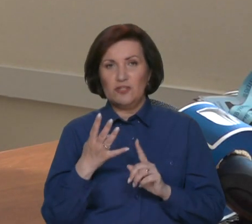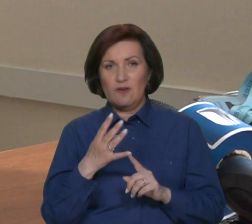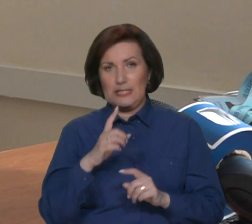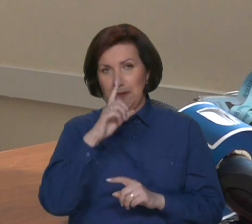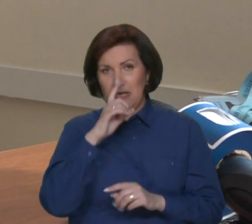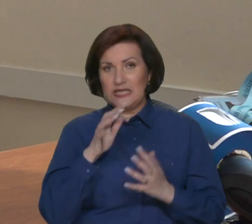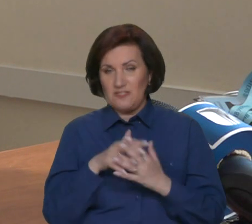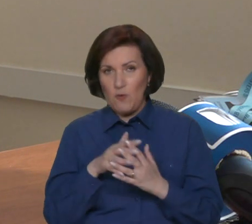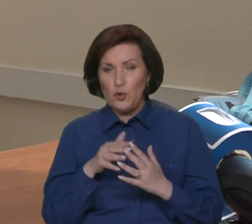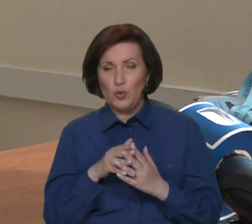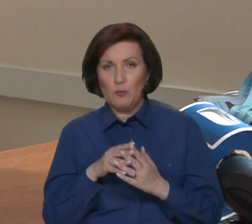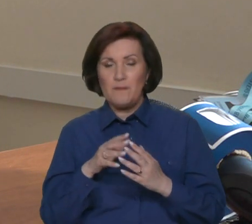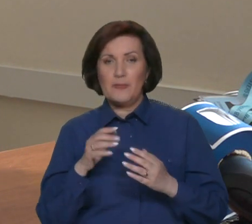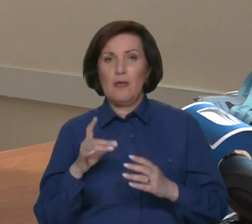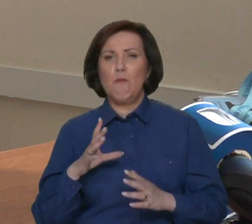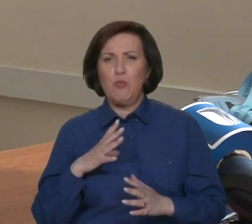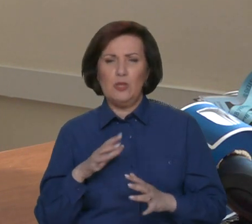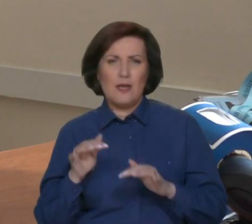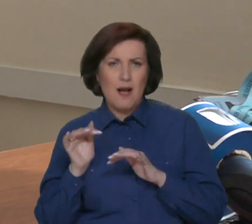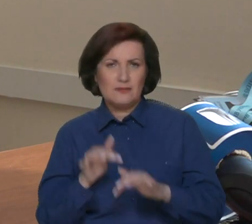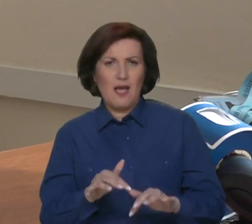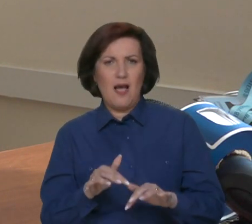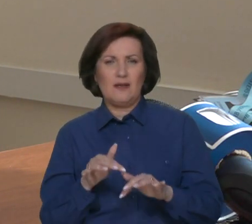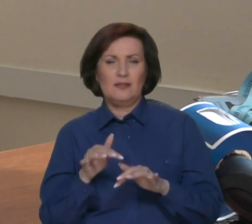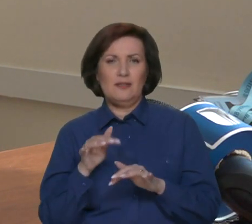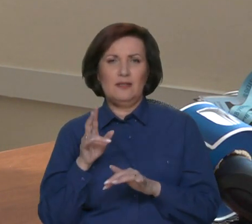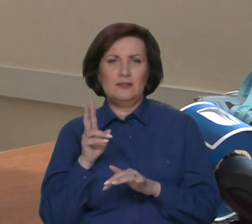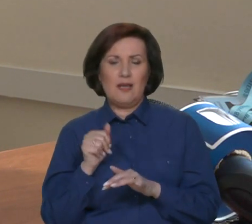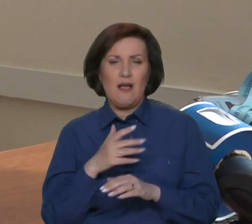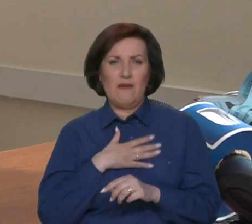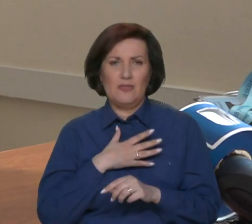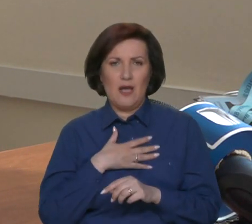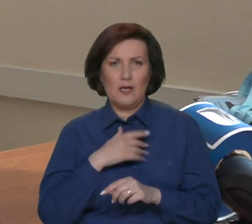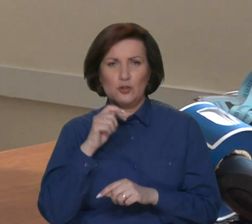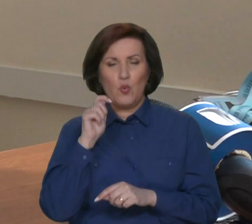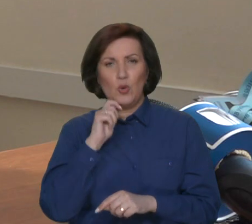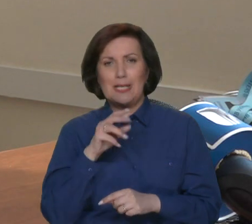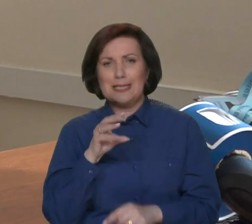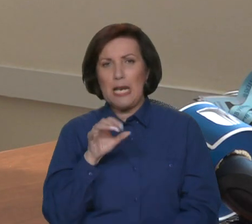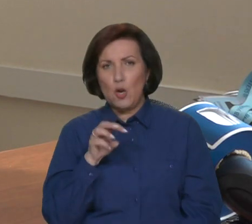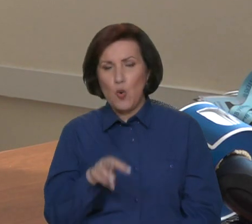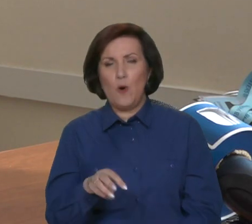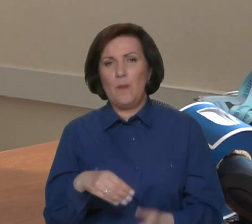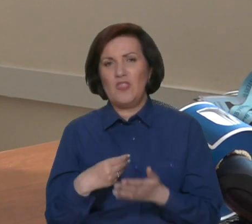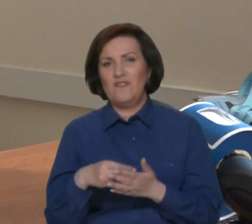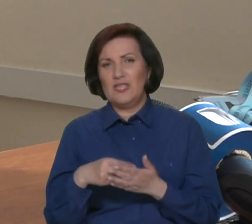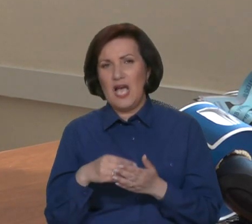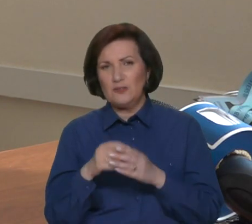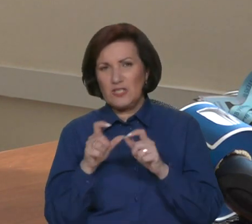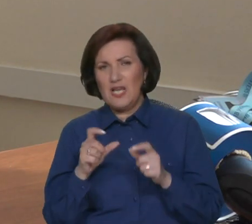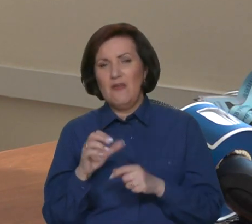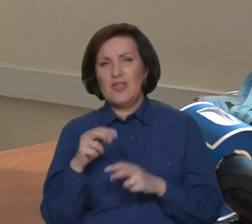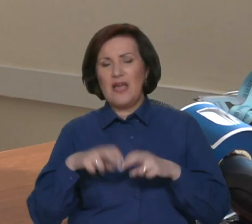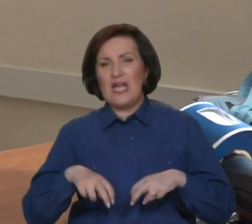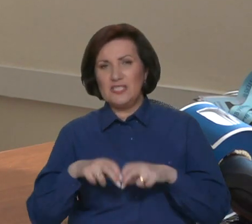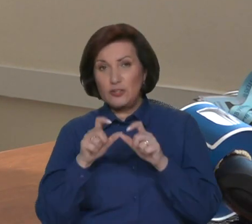місяць воюємо, да? Та були атаки на наш Укртелеком, були на фінансову інфраструктуру, на енергетичну